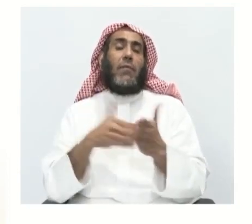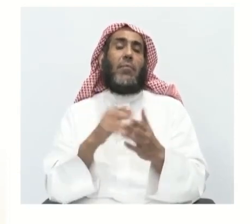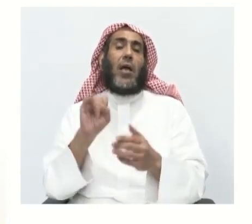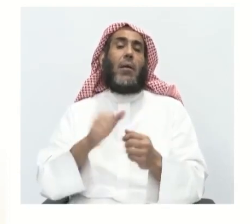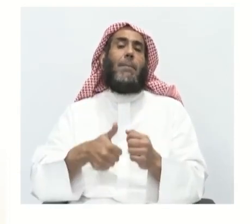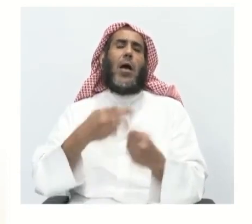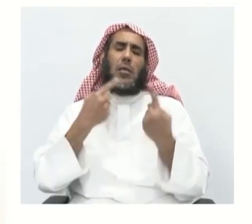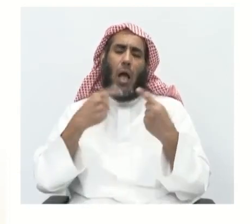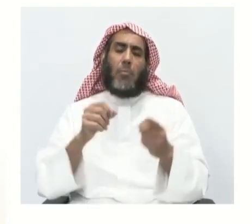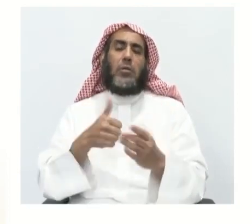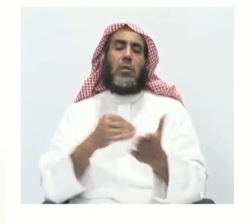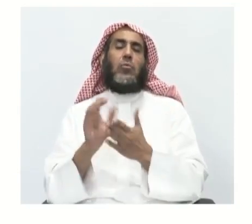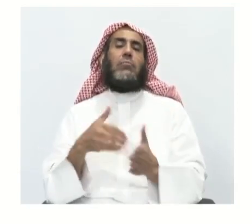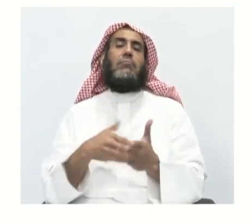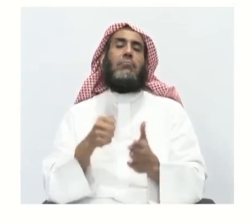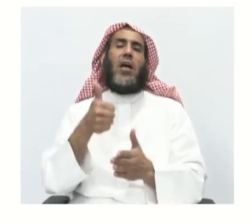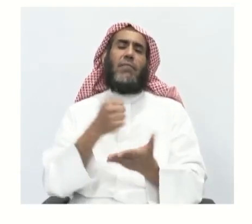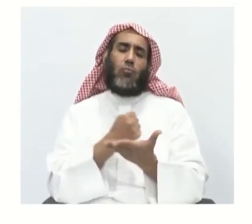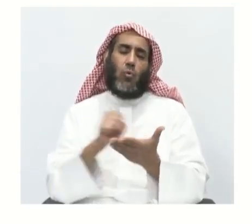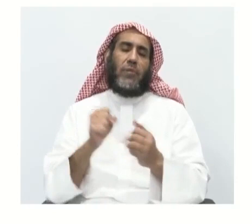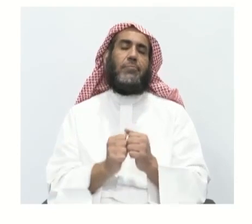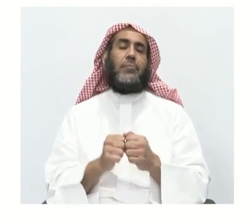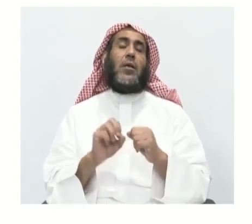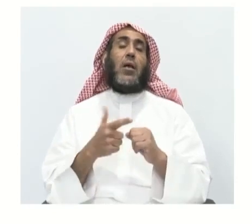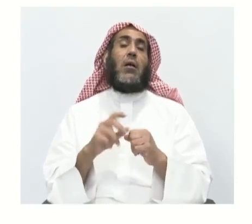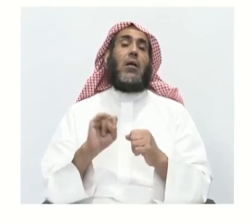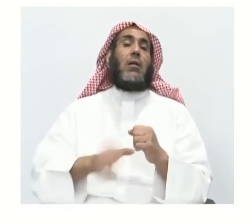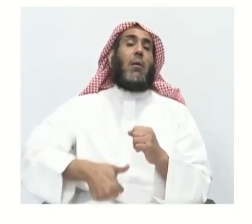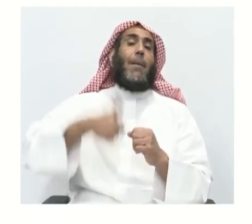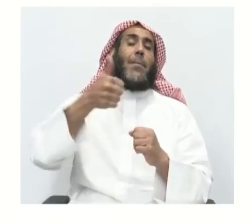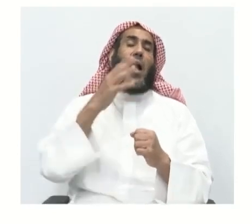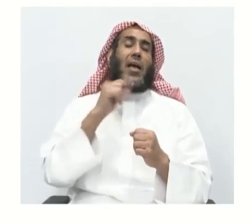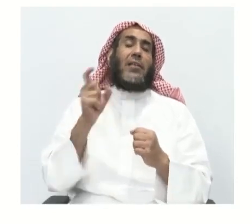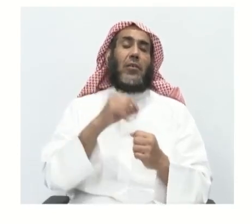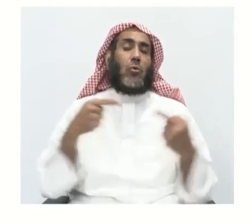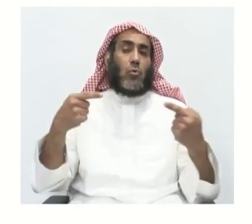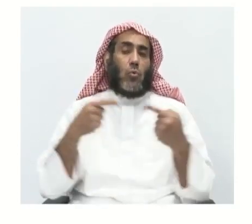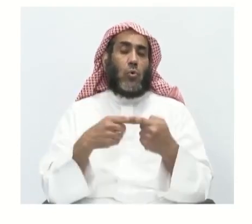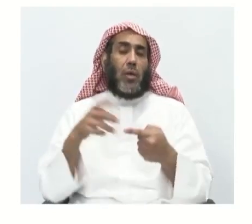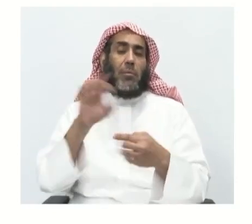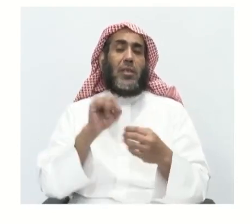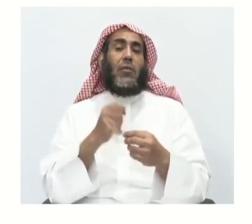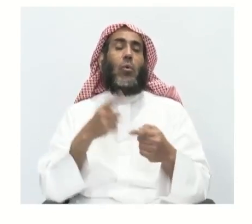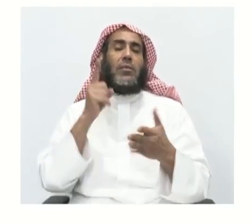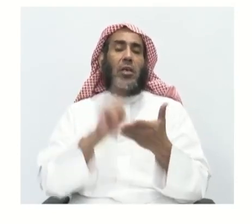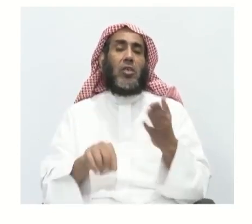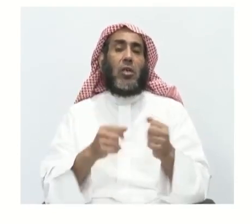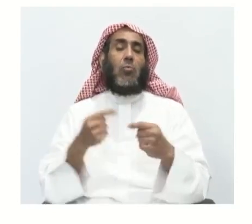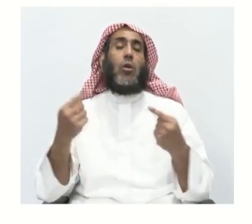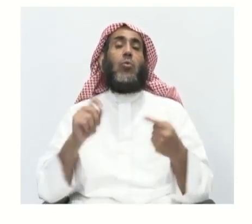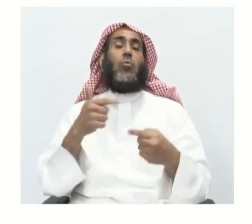ماء دائما كلمه ماء غير استفهاميه توصل باسماء الاستفهام واسماء الشرط والظروف والحروف